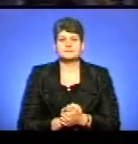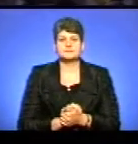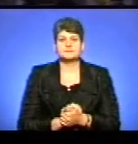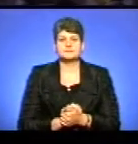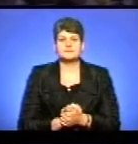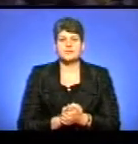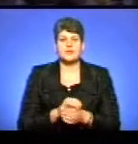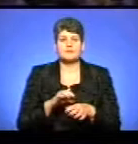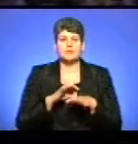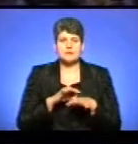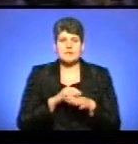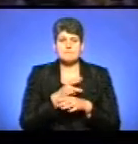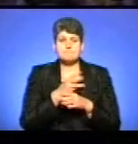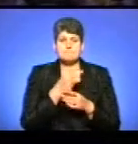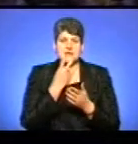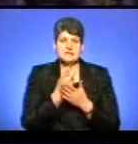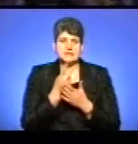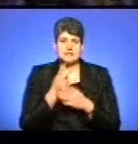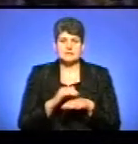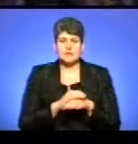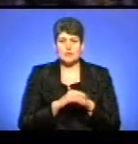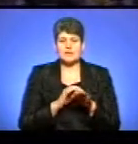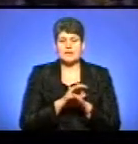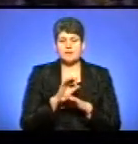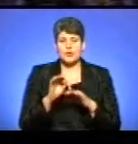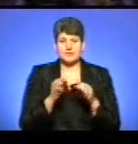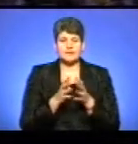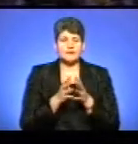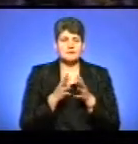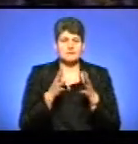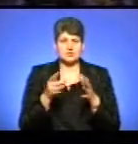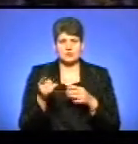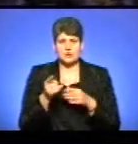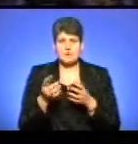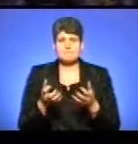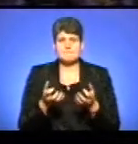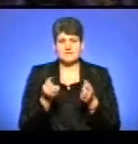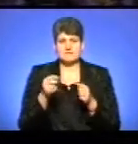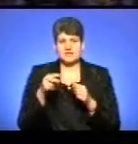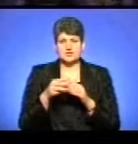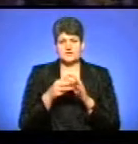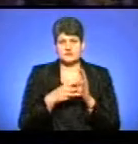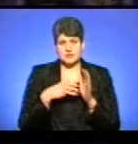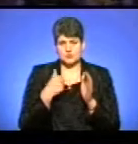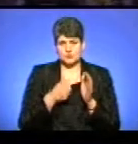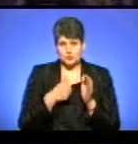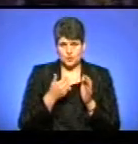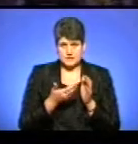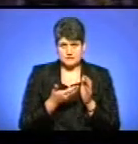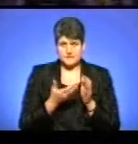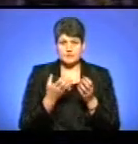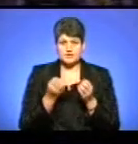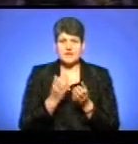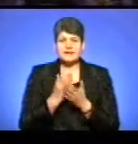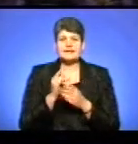Проходять презентації проєктів, благодійних проєктів, які найбільше тернополяни підтримали у 2018 році, або ще є